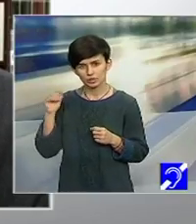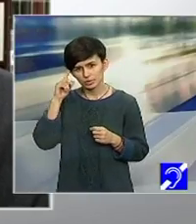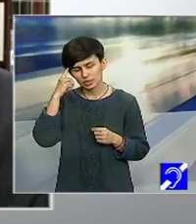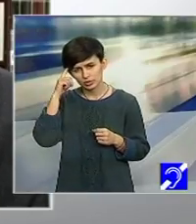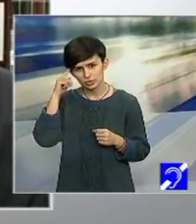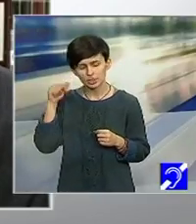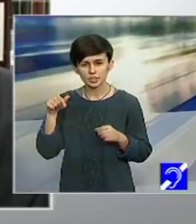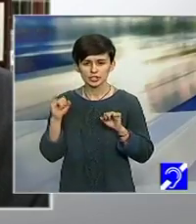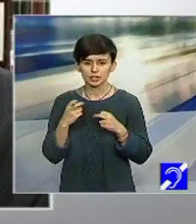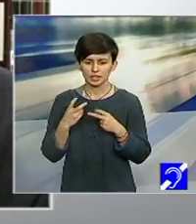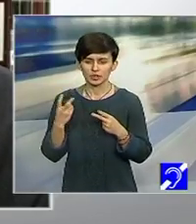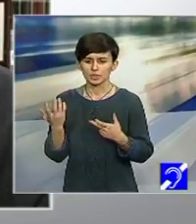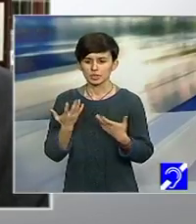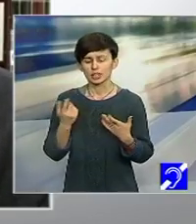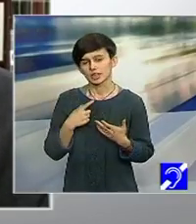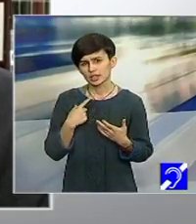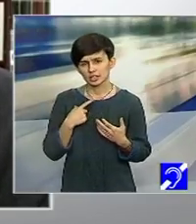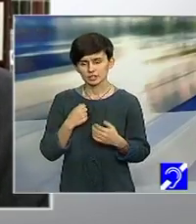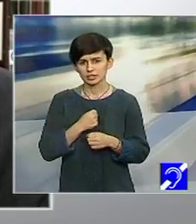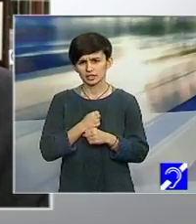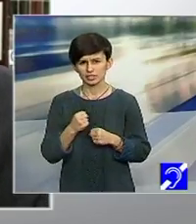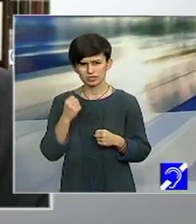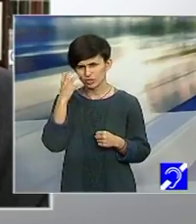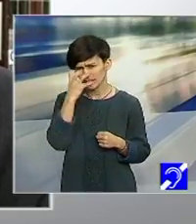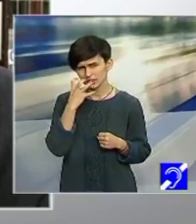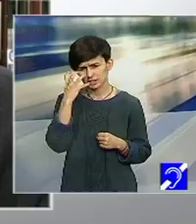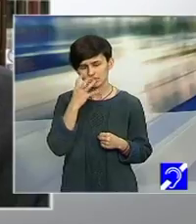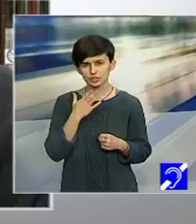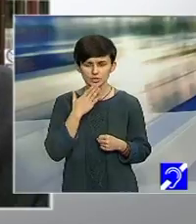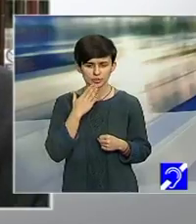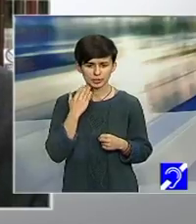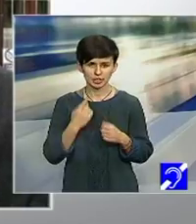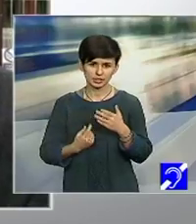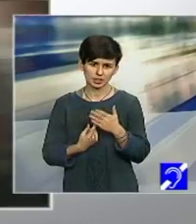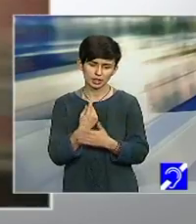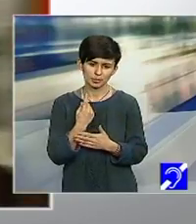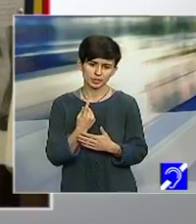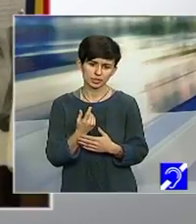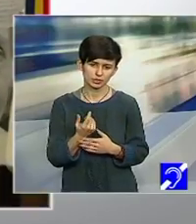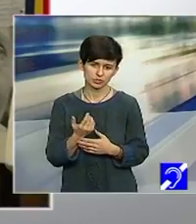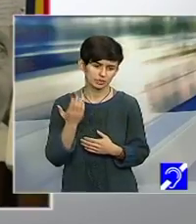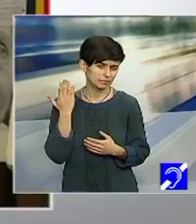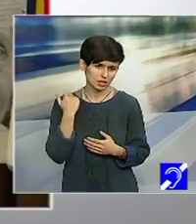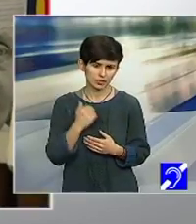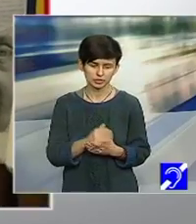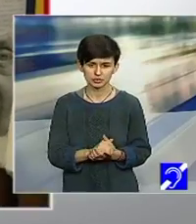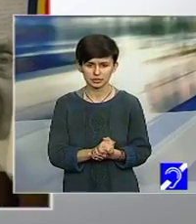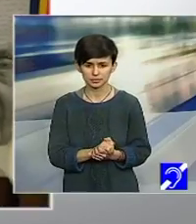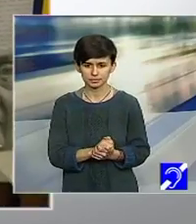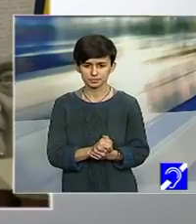eveniment, care e un eveniment foarte trist și păcat că a fost, dar a fost. Copiii trebuie să